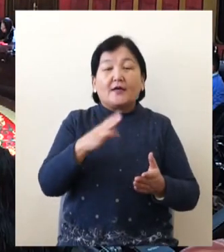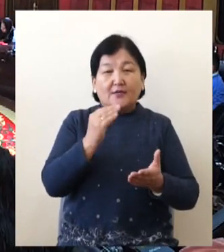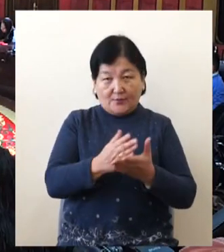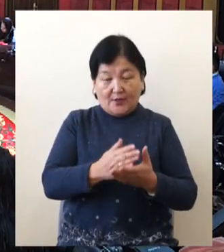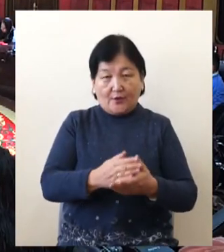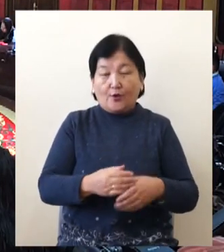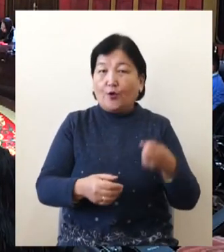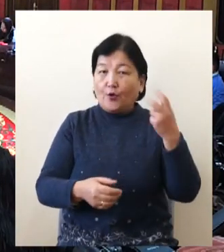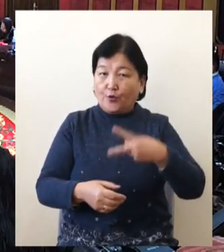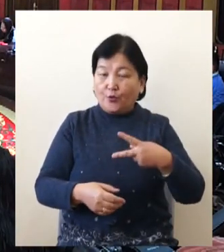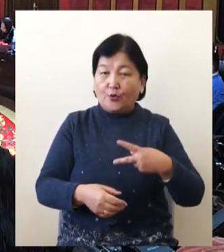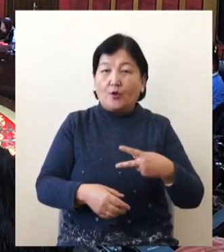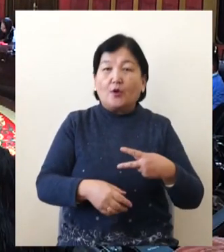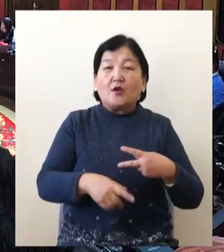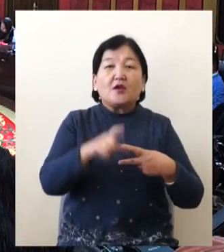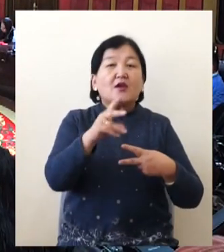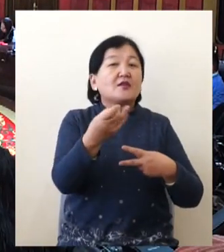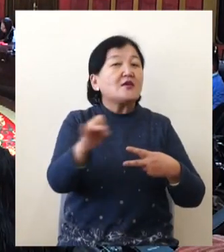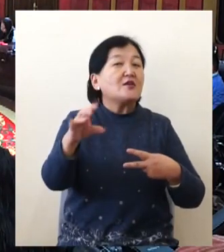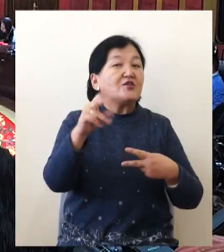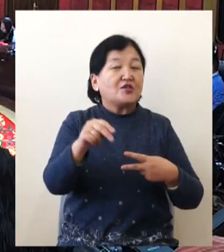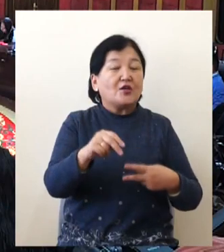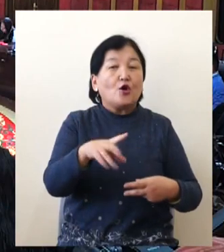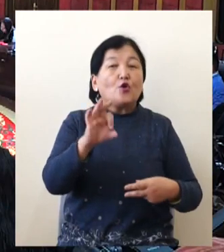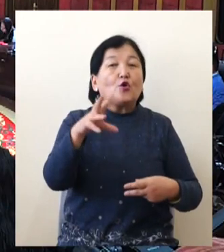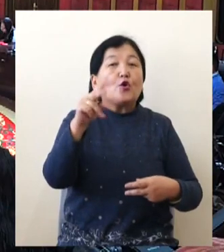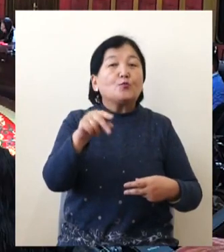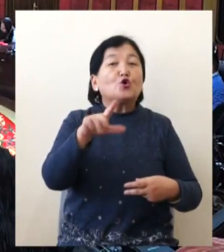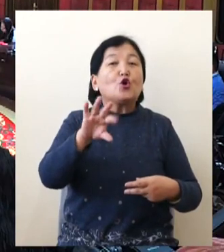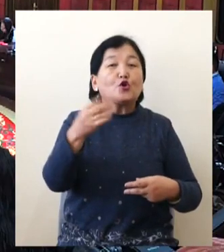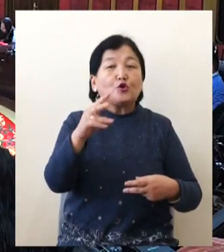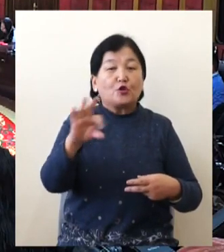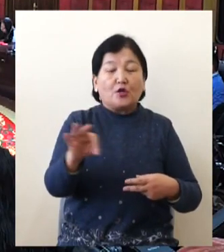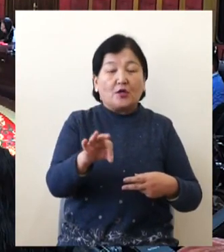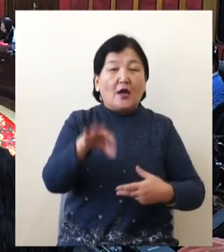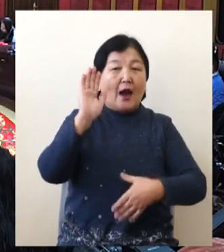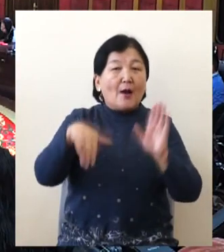хүний хинийч өмч хөрөнгийг дураар хураан авч болохгүй гэсэн ийм залт.